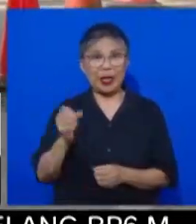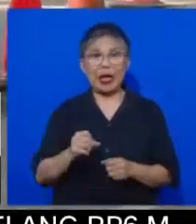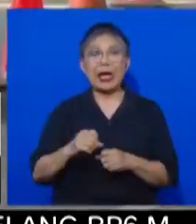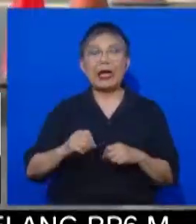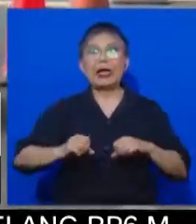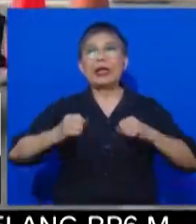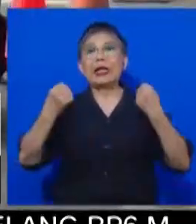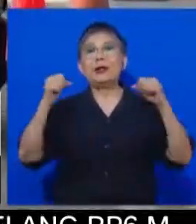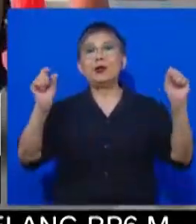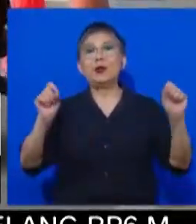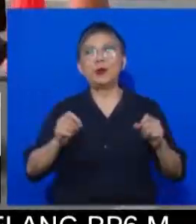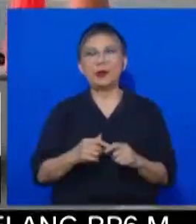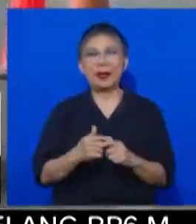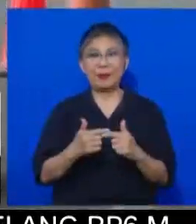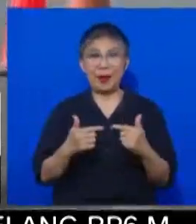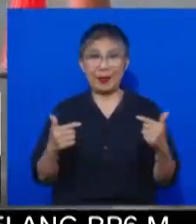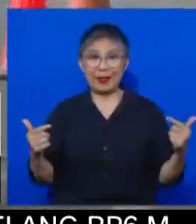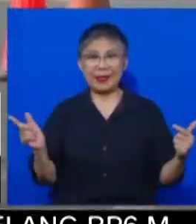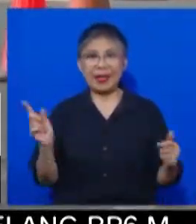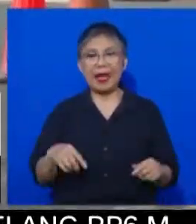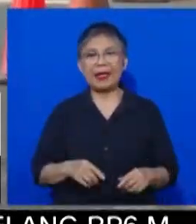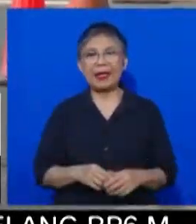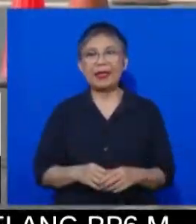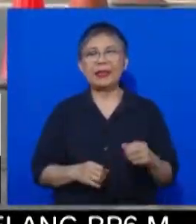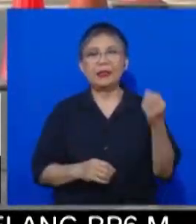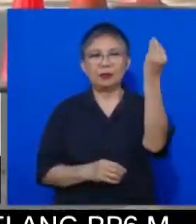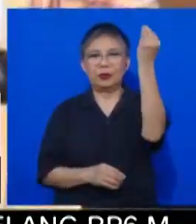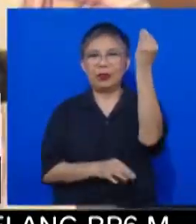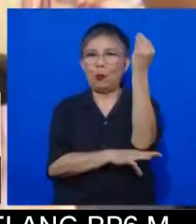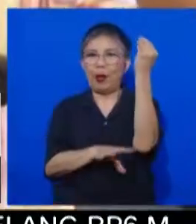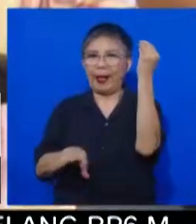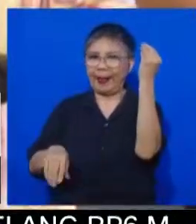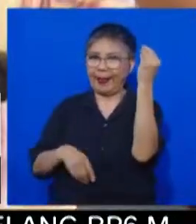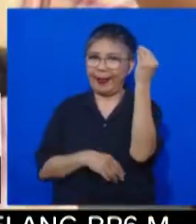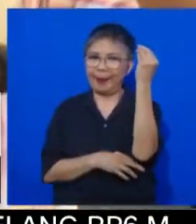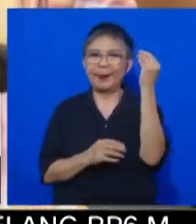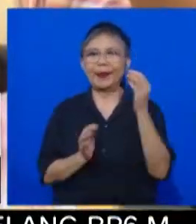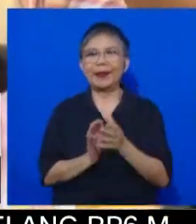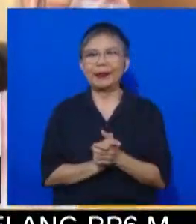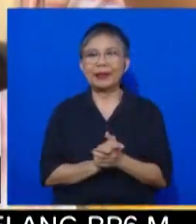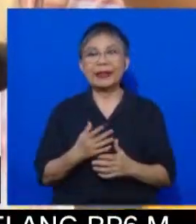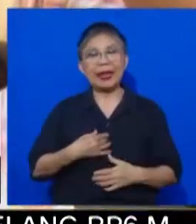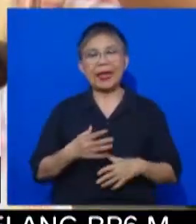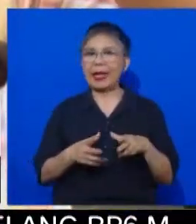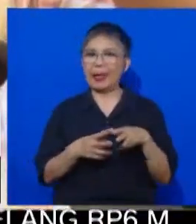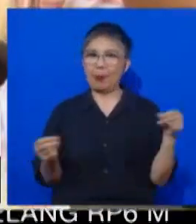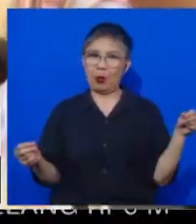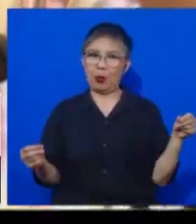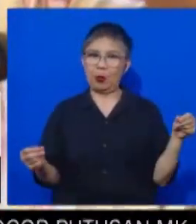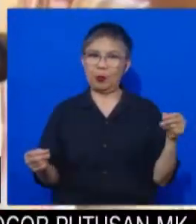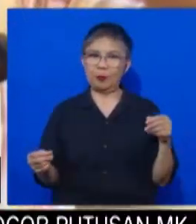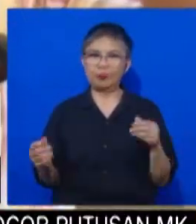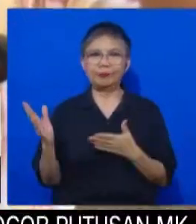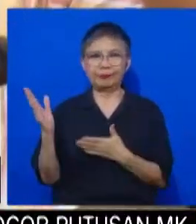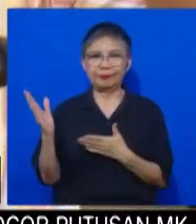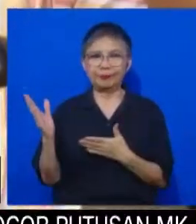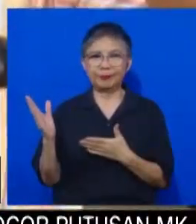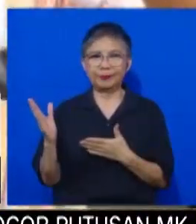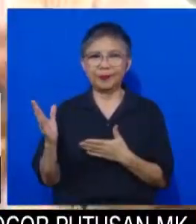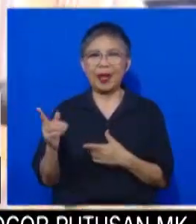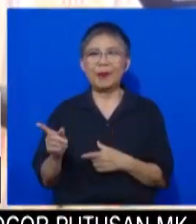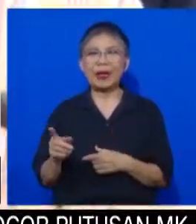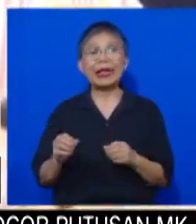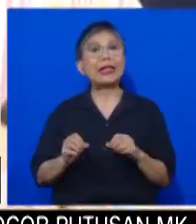panjang akhir pekan kali ini berasal dari Jabodetabek. Kalau kita dari Depok, dalam